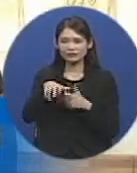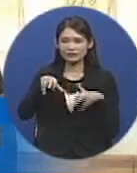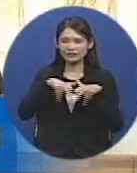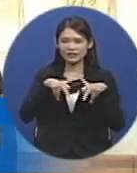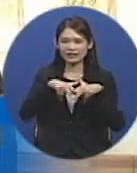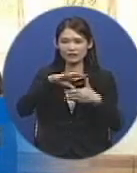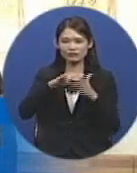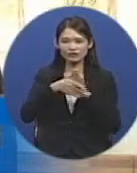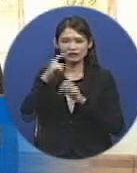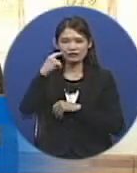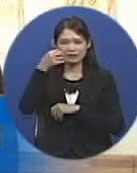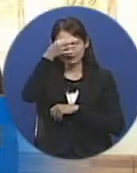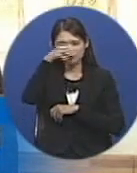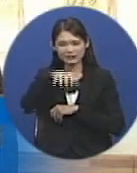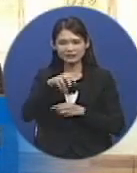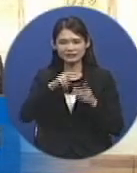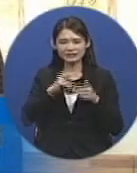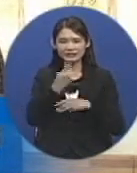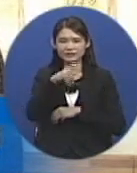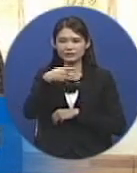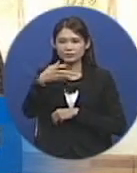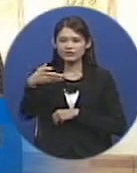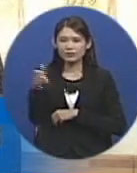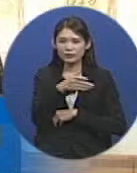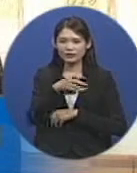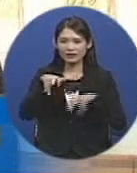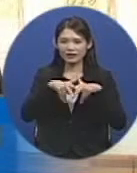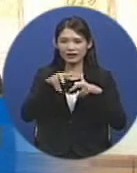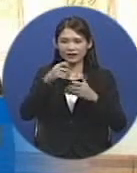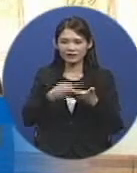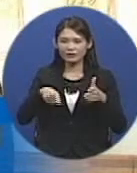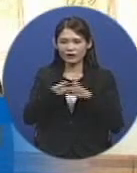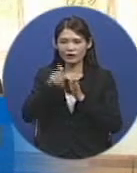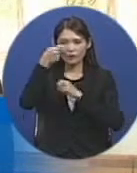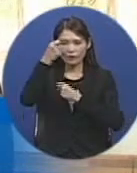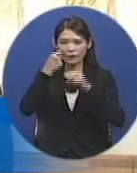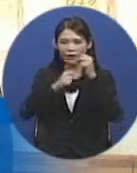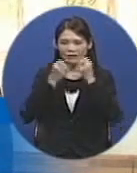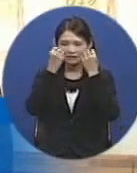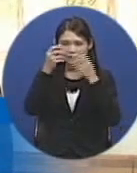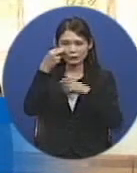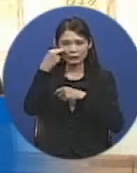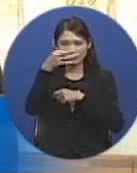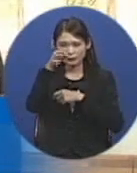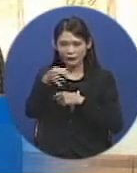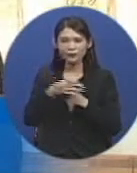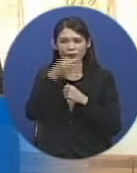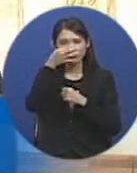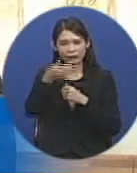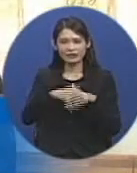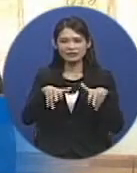제주장애인문화예술센터에서는 2012년부터 장애인의 어떤 공연의 새로운 시각을 보여드리고 또 장애인의 삶을